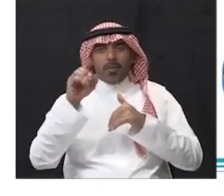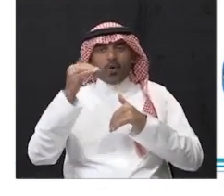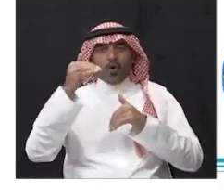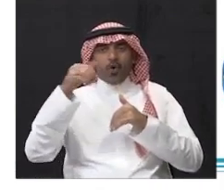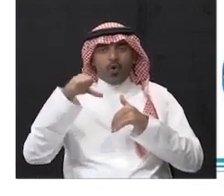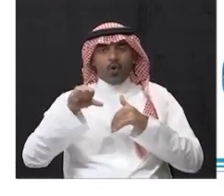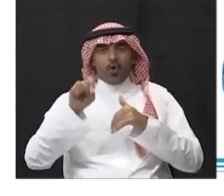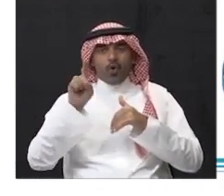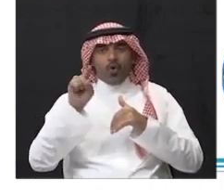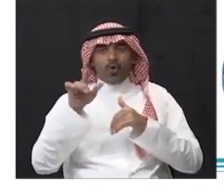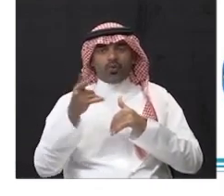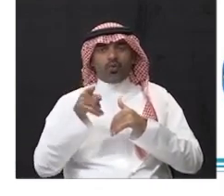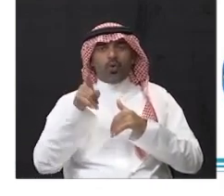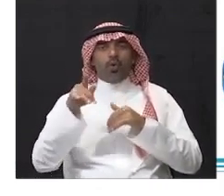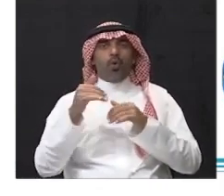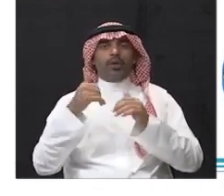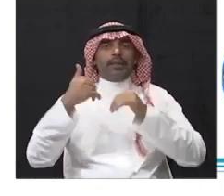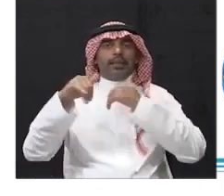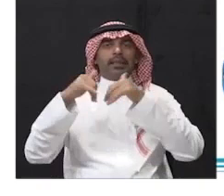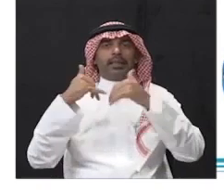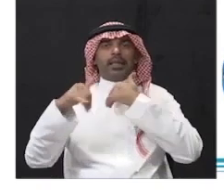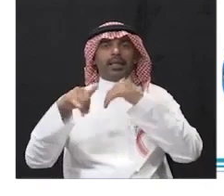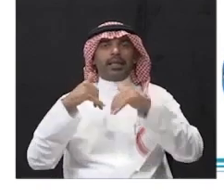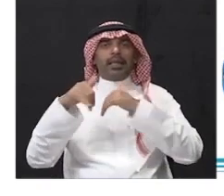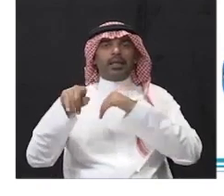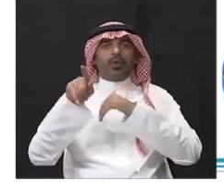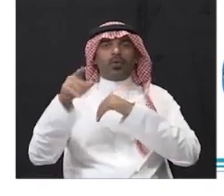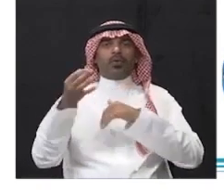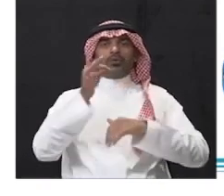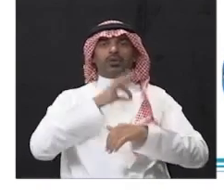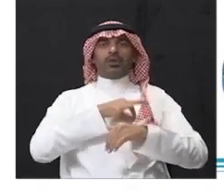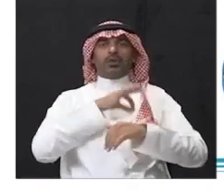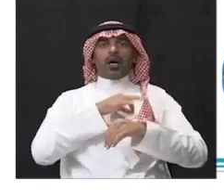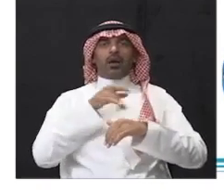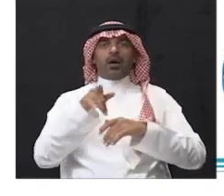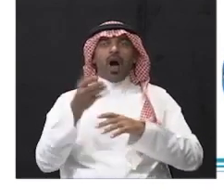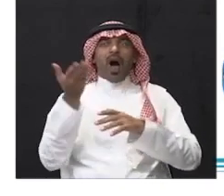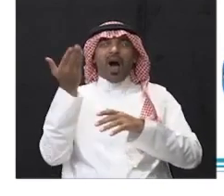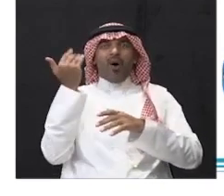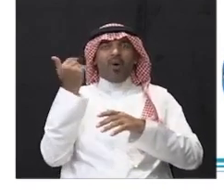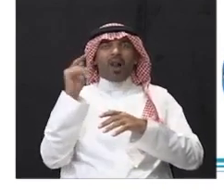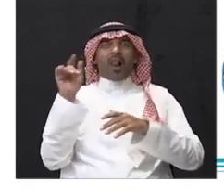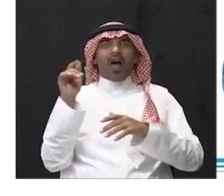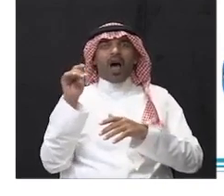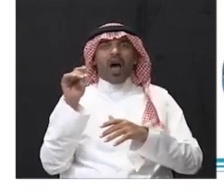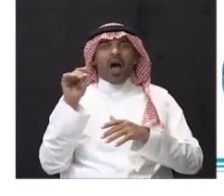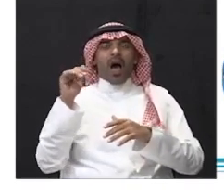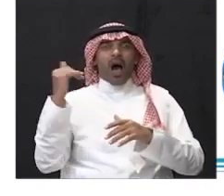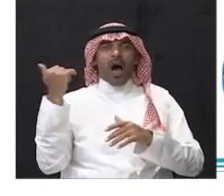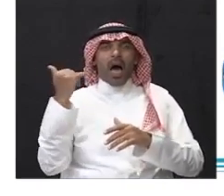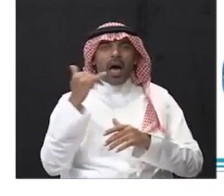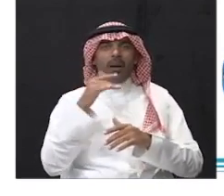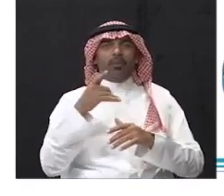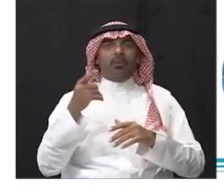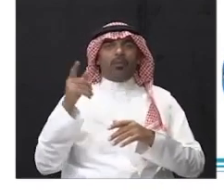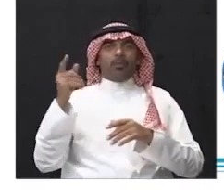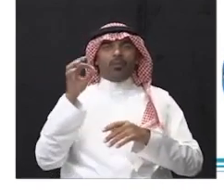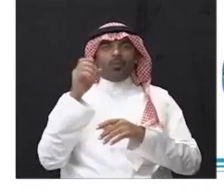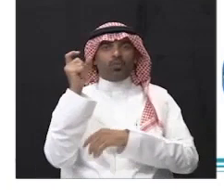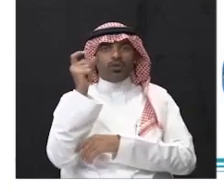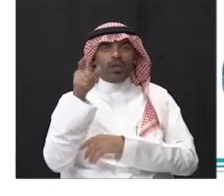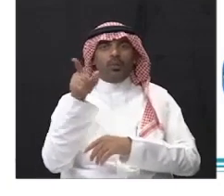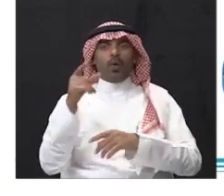طريق التجارة العالمي الذي كان العرب في الجزيرة العربية يسيطرون عليه منذ ما قبل